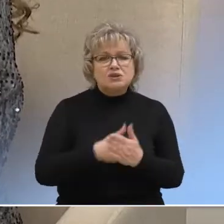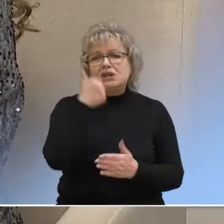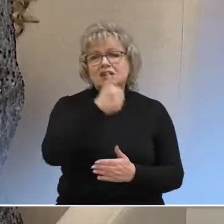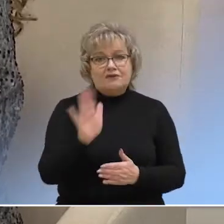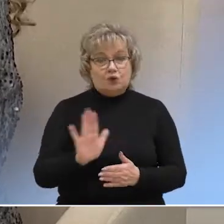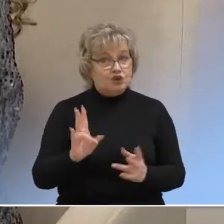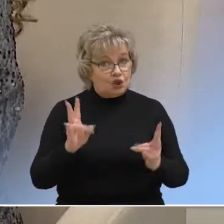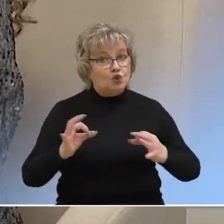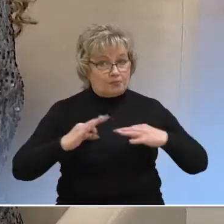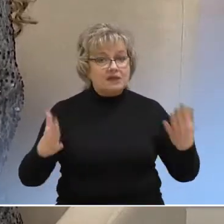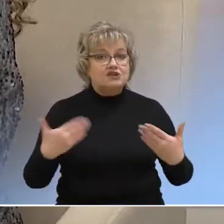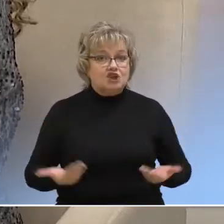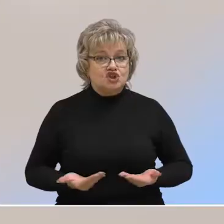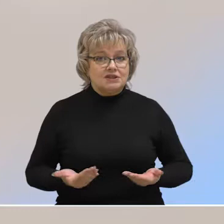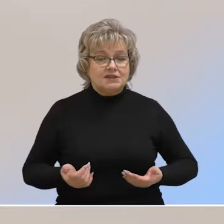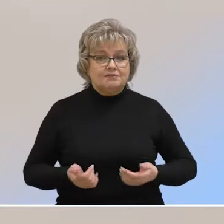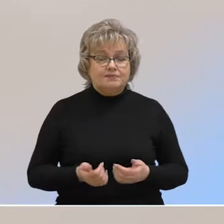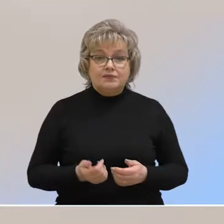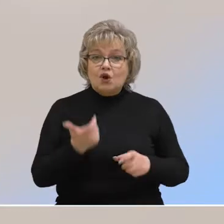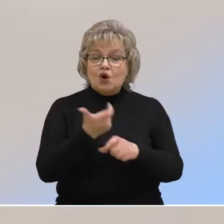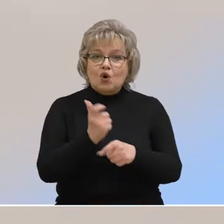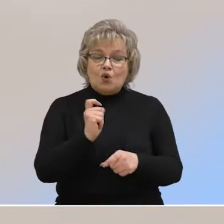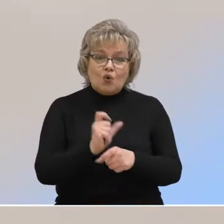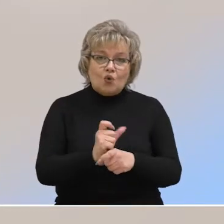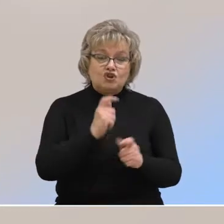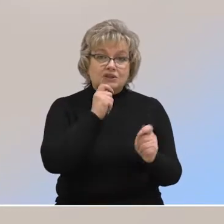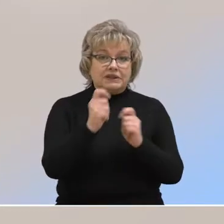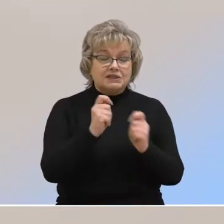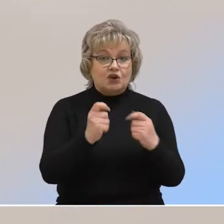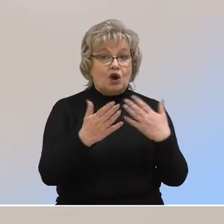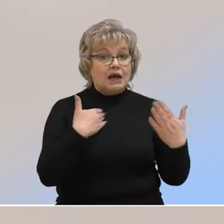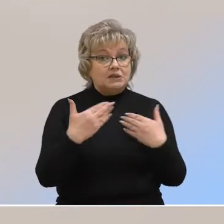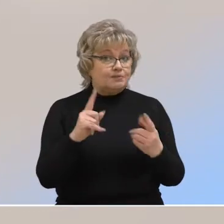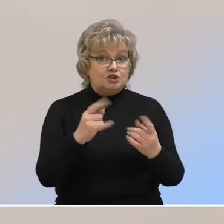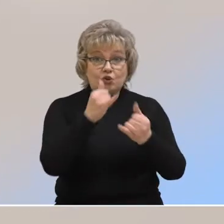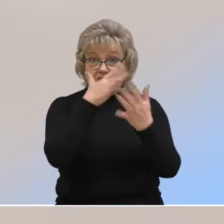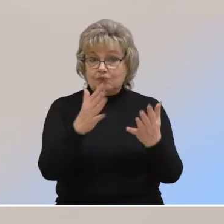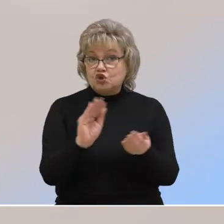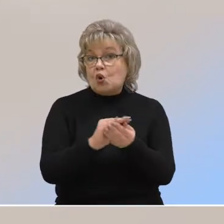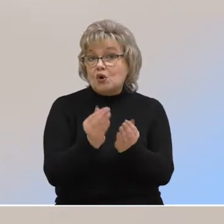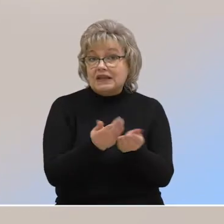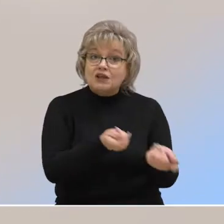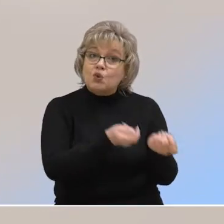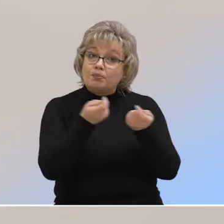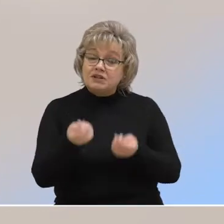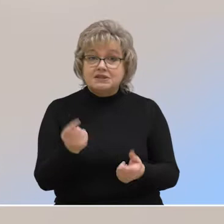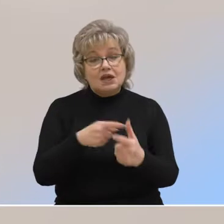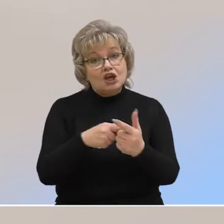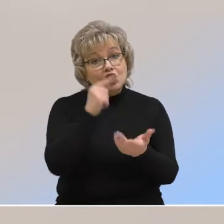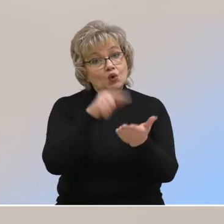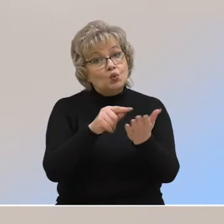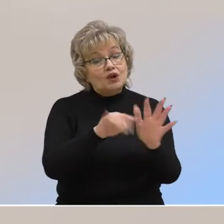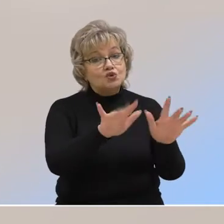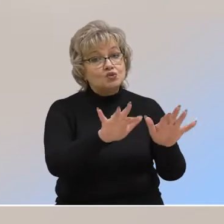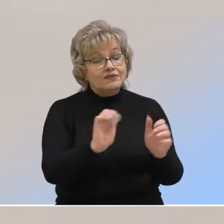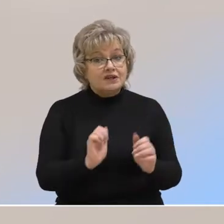новогоднего, но праздника жизни. Очень они настороженно относились, говорили, почему не можете нам котлетку принести или курочку там